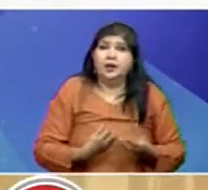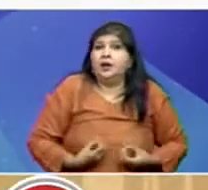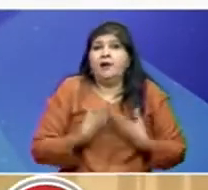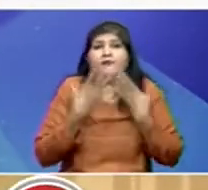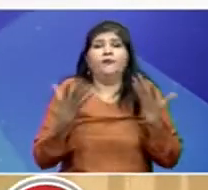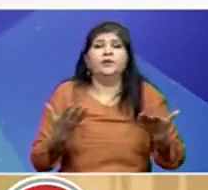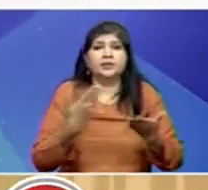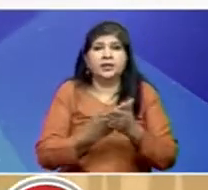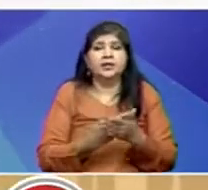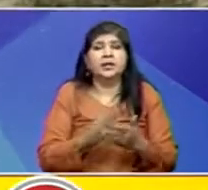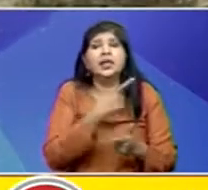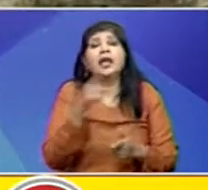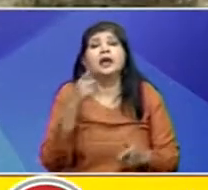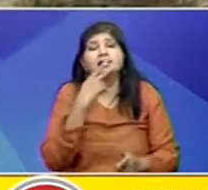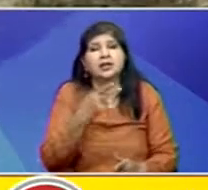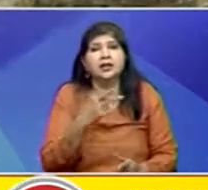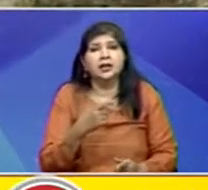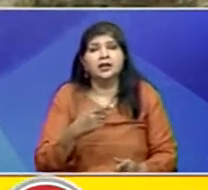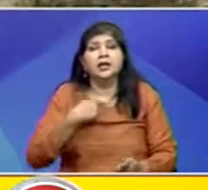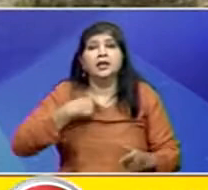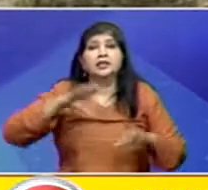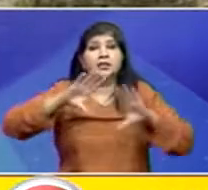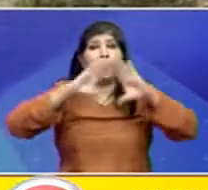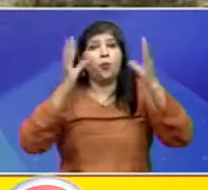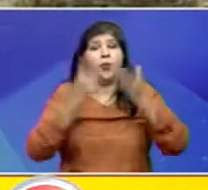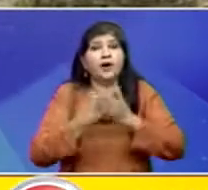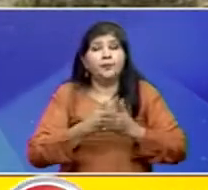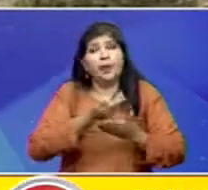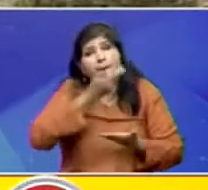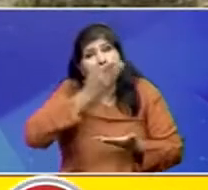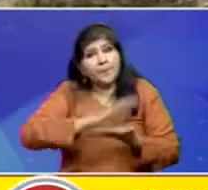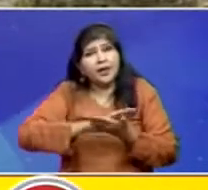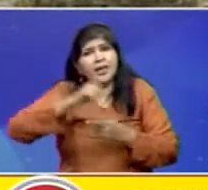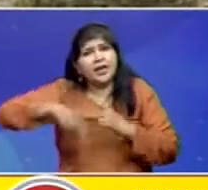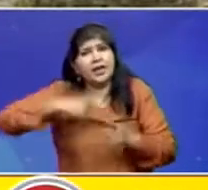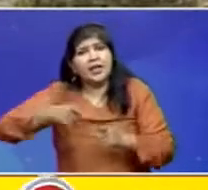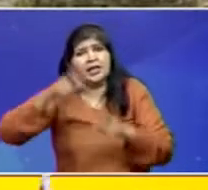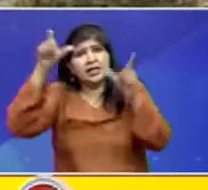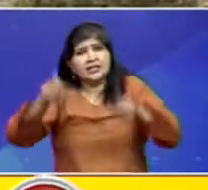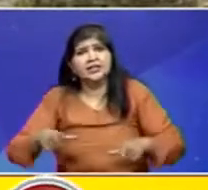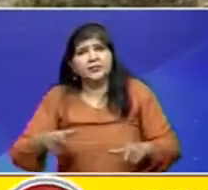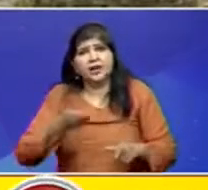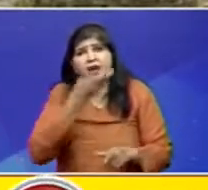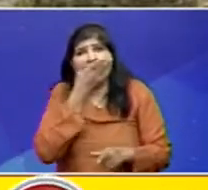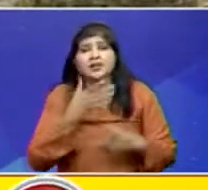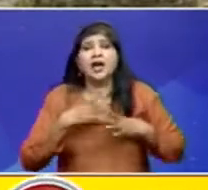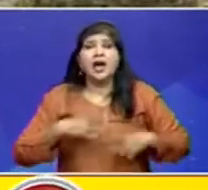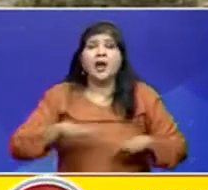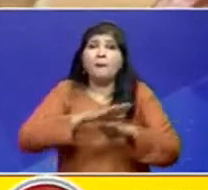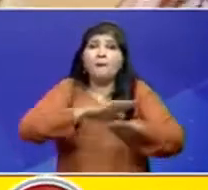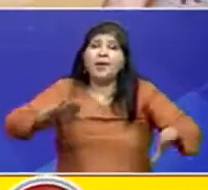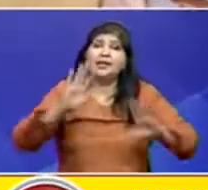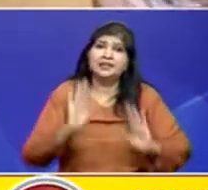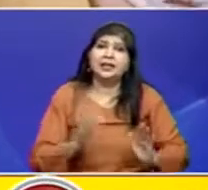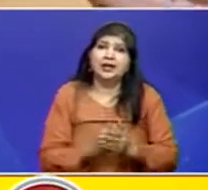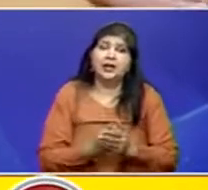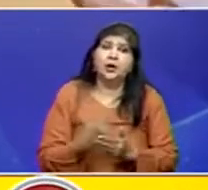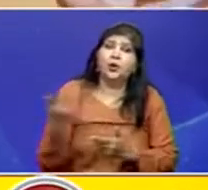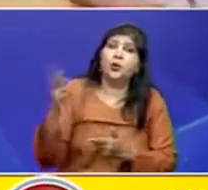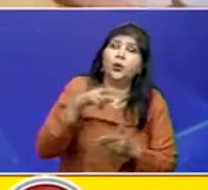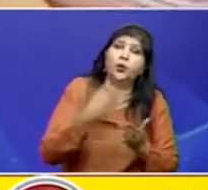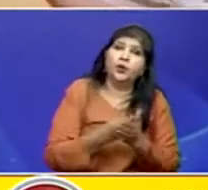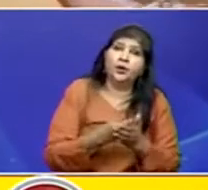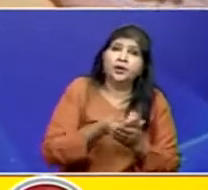अर्था संसार में जल ही हर एक जीव के जीवन का आधार है और